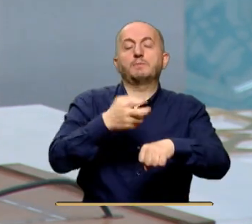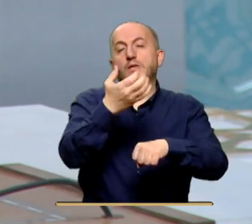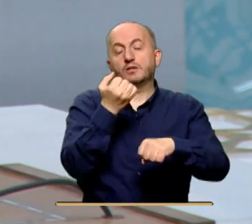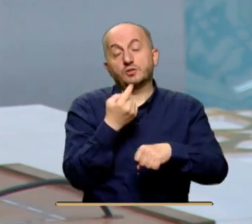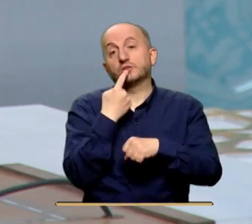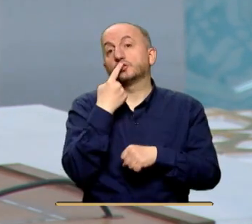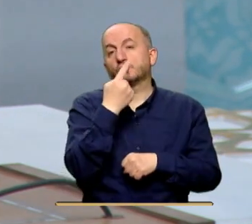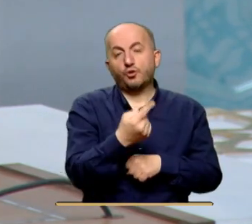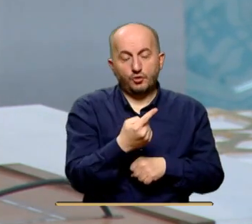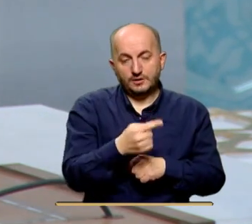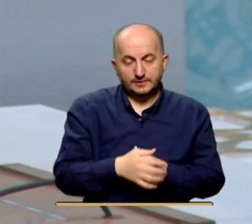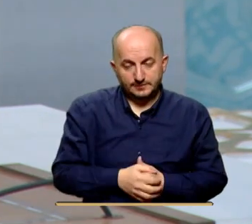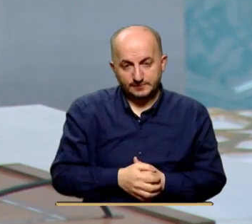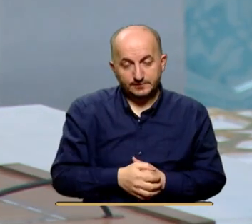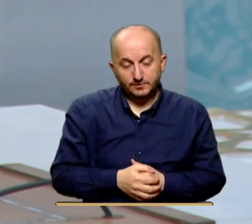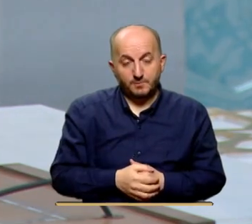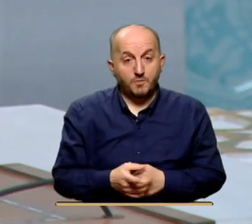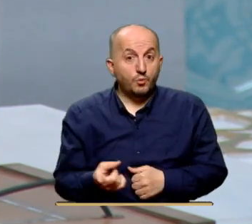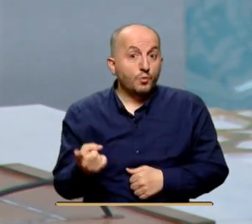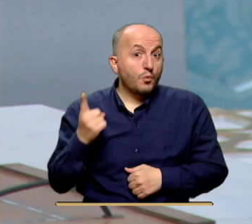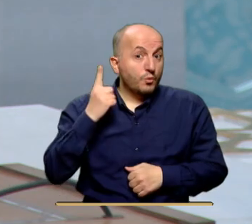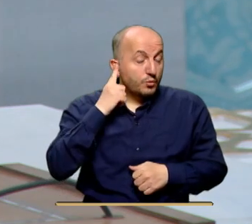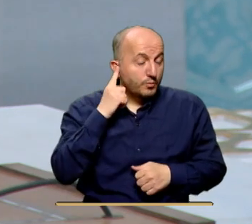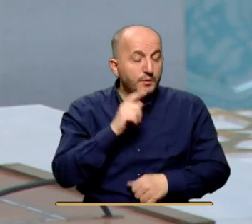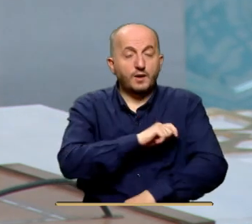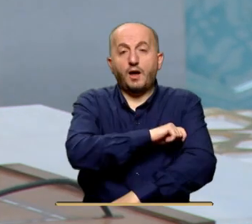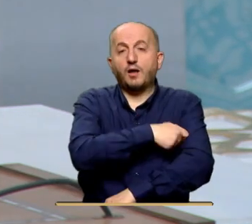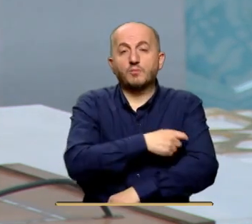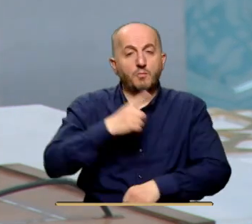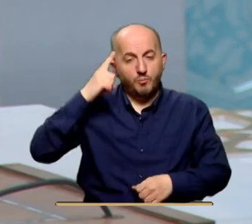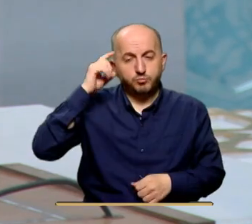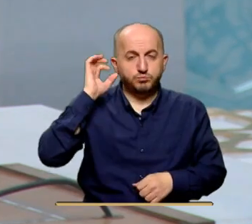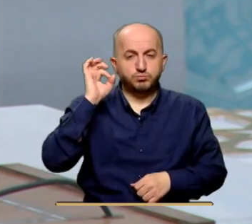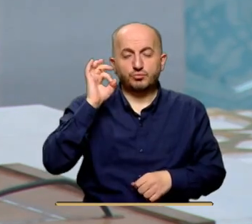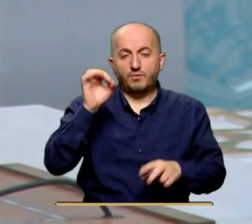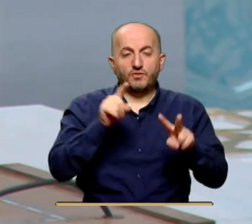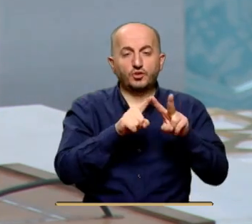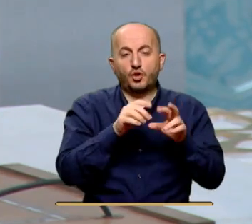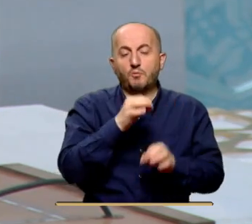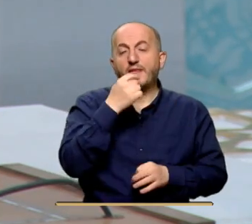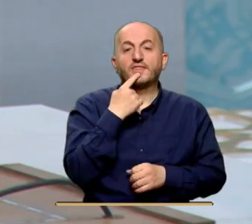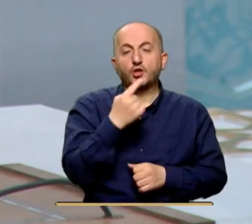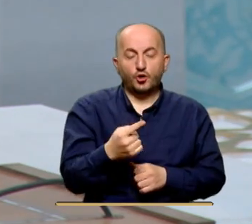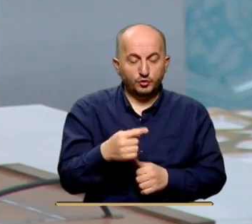diyorlardı. Ve ünlü bir Alman Profesör Neumark diyor ki,